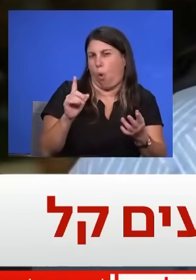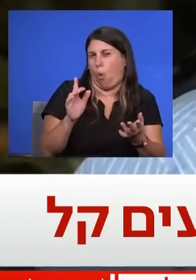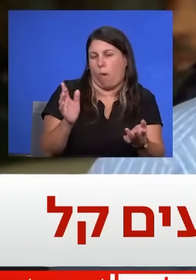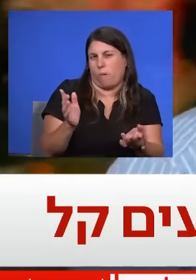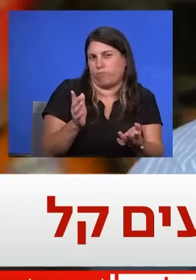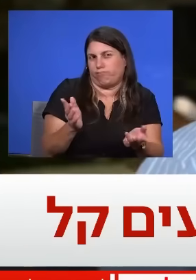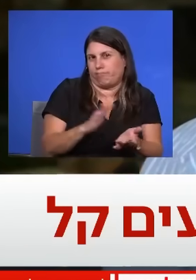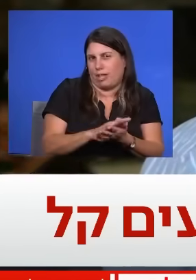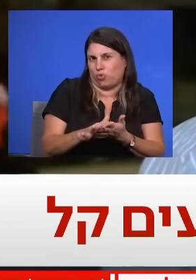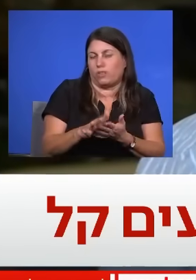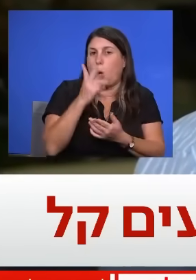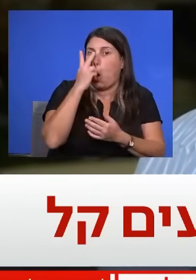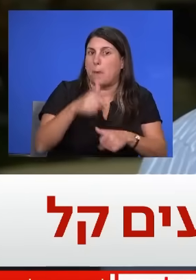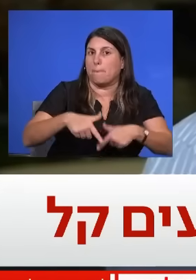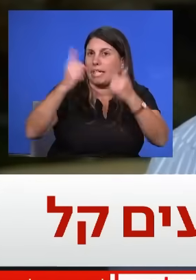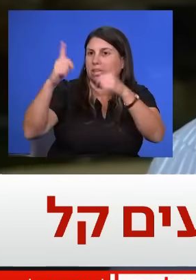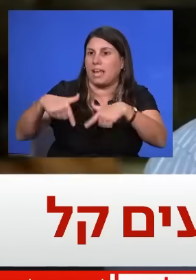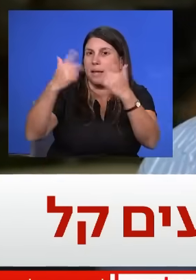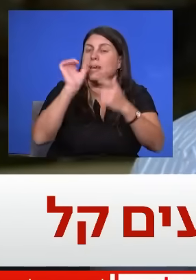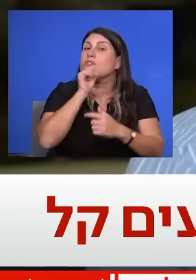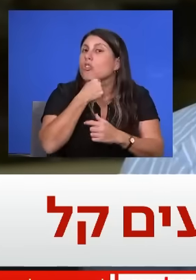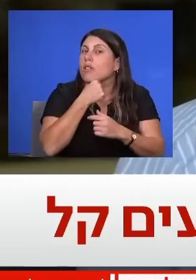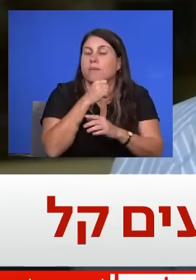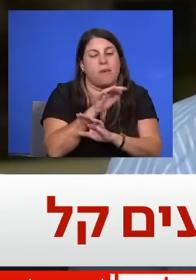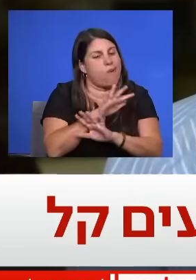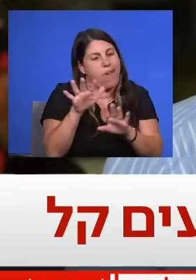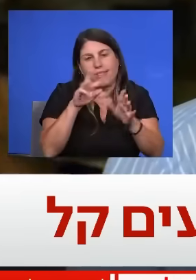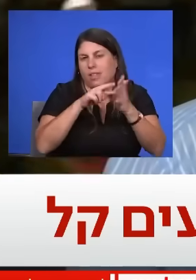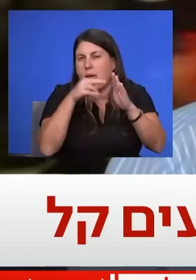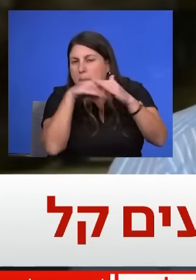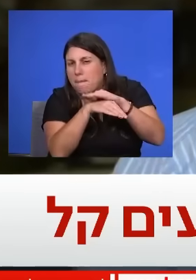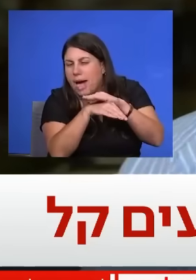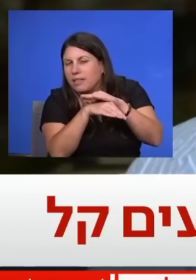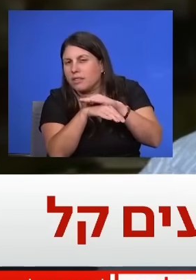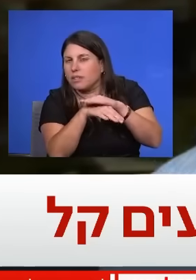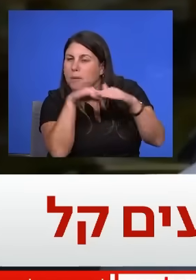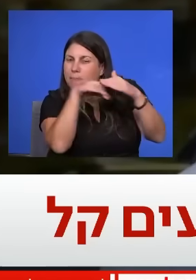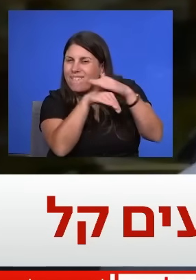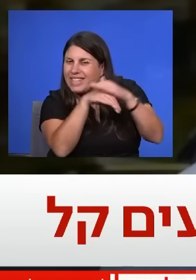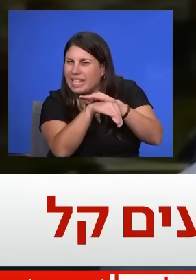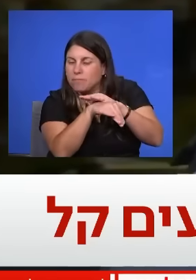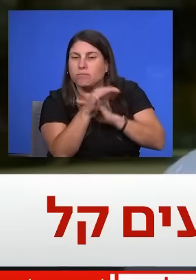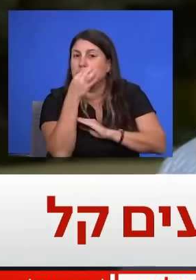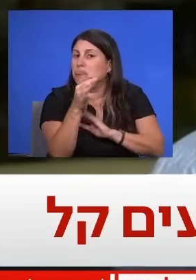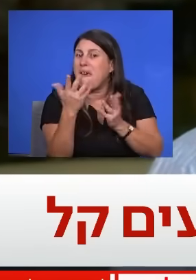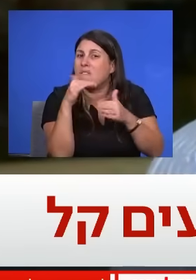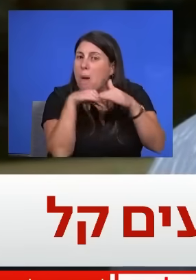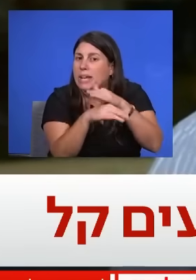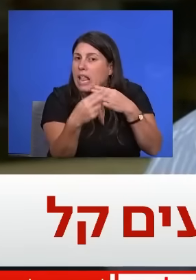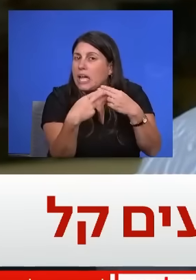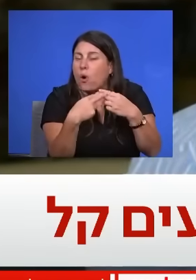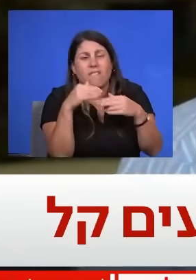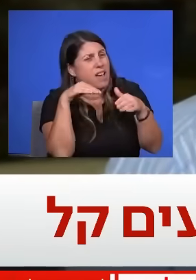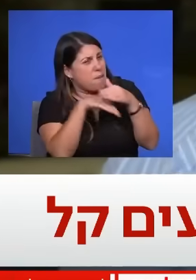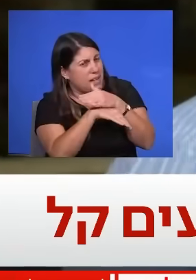הבניינים המאוד ישנים, אין להם מן הסתם ממד בפנים. יש פה, איפה המקלט הכי קרוב? מקלט ממש פה ממול, איפה שאתה